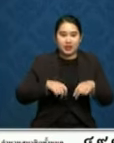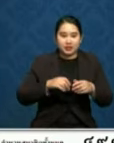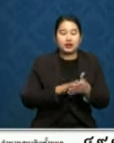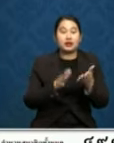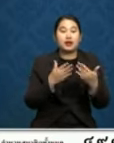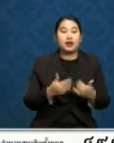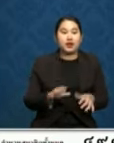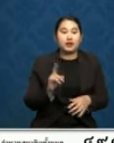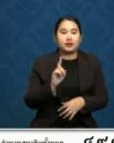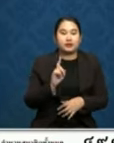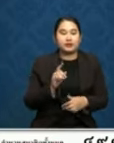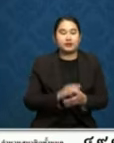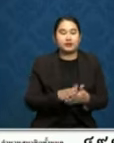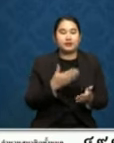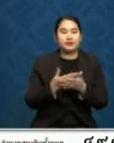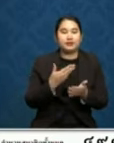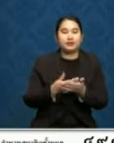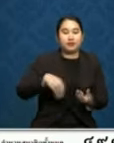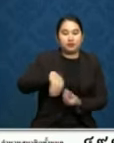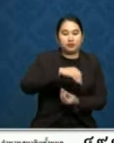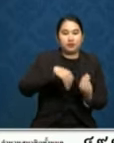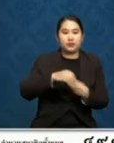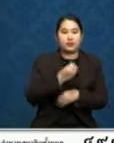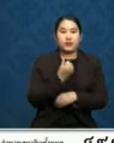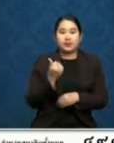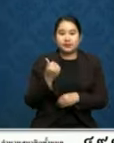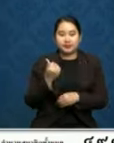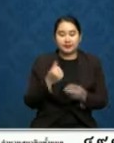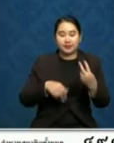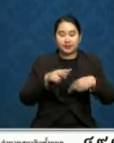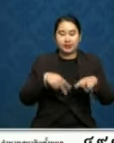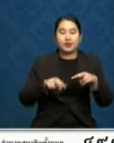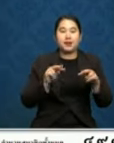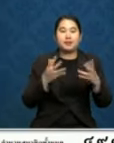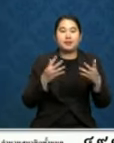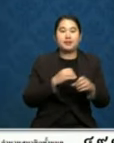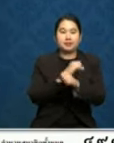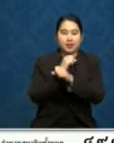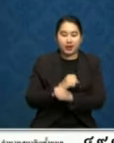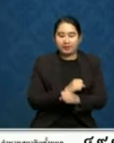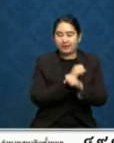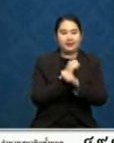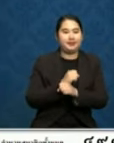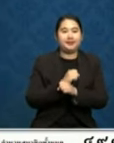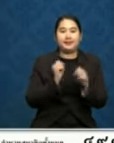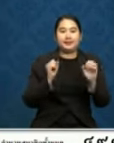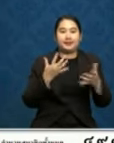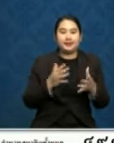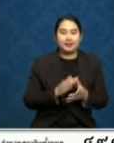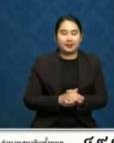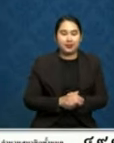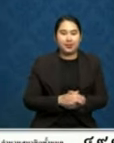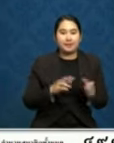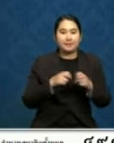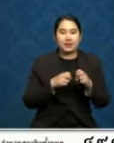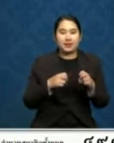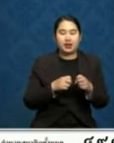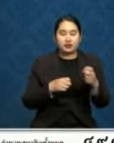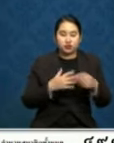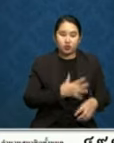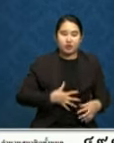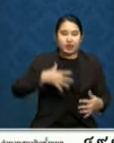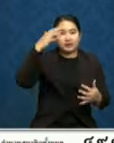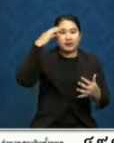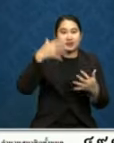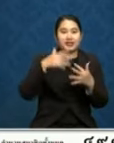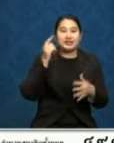ได้มีค่าใช้จ่ายที่เกี่ยวข้องกับการรักษาหรือป้องกันผู้ต้องที่มีปัญหาในด้านสุขภาพจิต